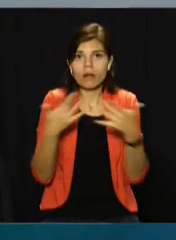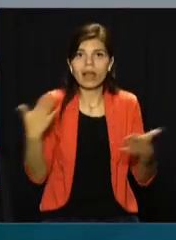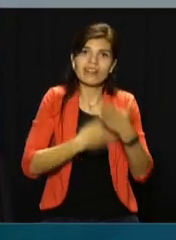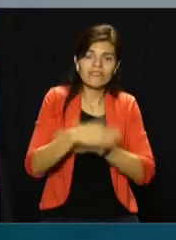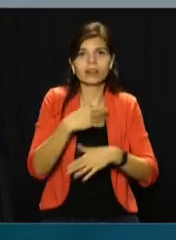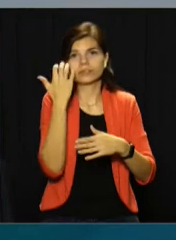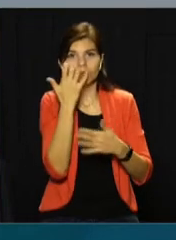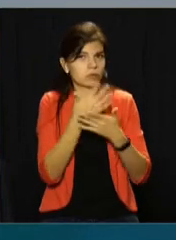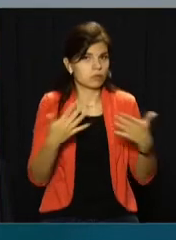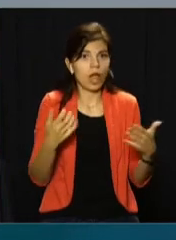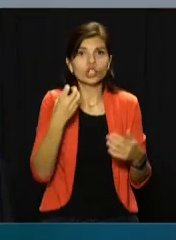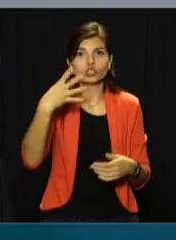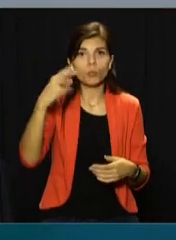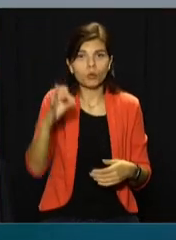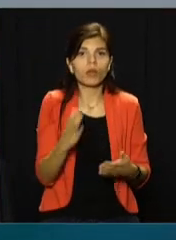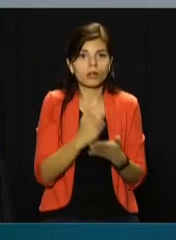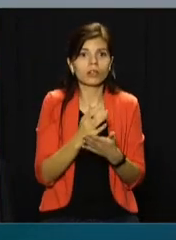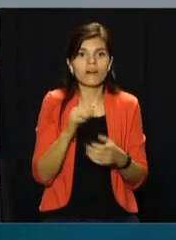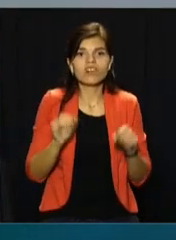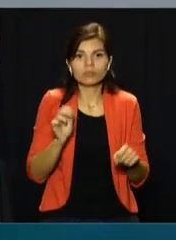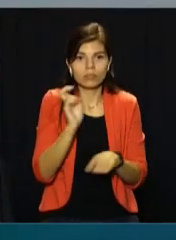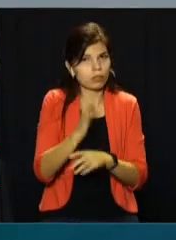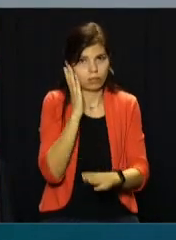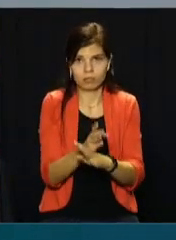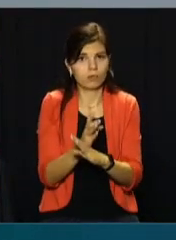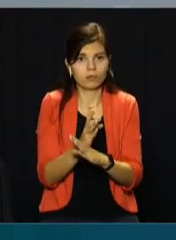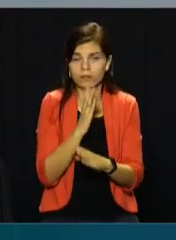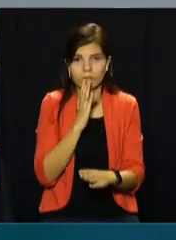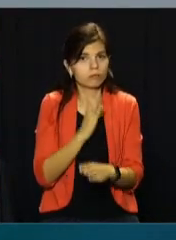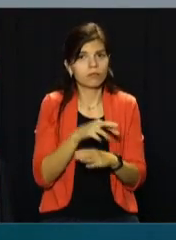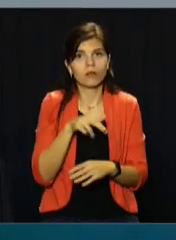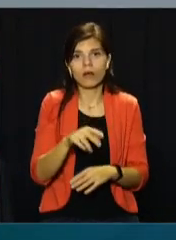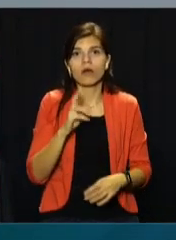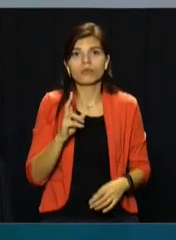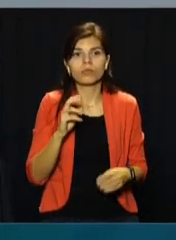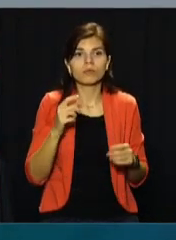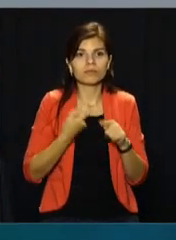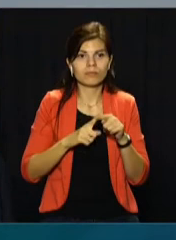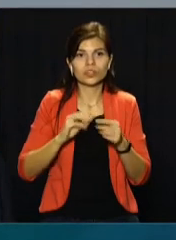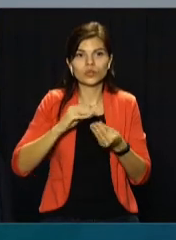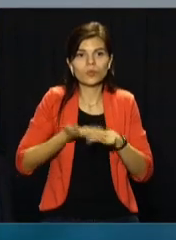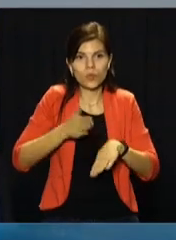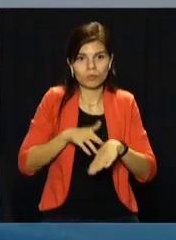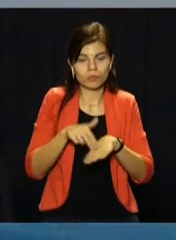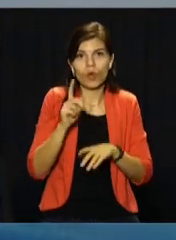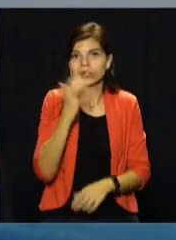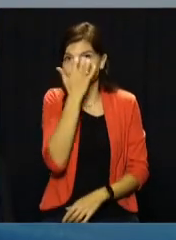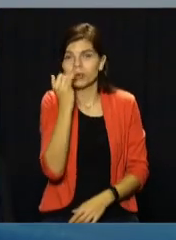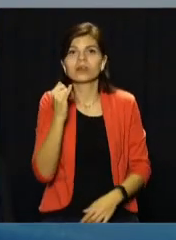вадами зору, так, лише 8 з 500 дільниць є такими, що забезпечують всі умови